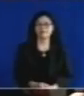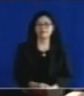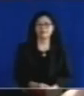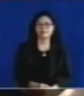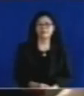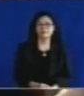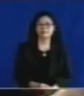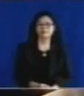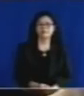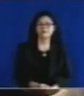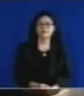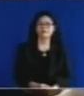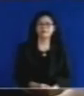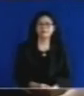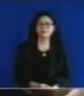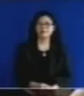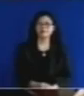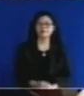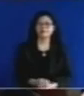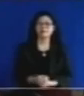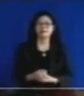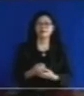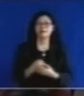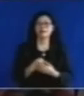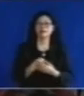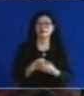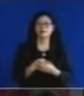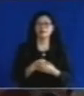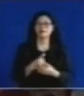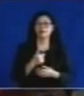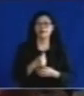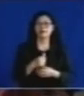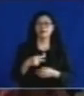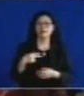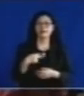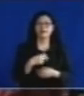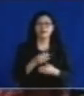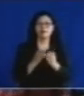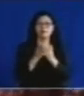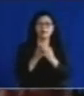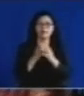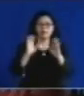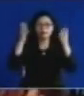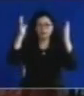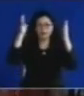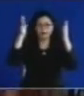mau dilanjutkan? Nah, ditambahkan Bapak? Cukup? Cukup. Baik, beri tepuk tangan untuk pasangan calon nomor urut 1.